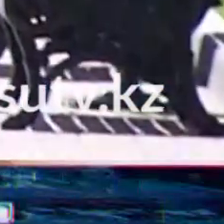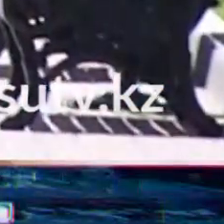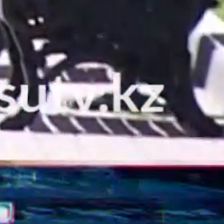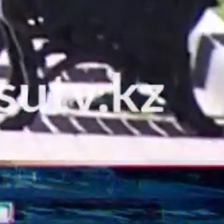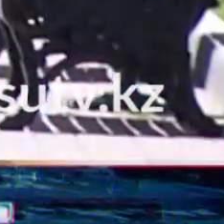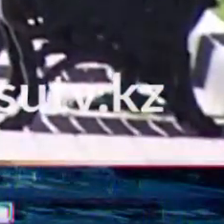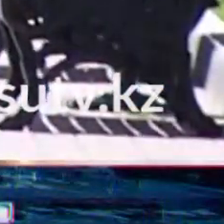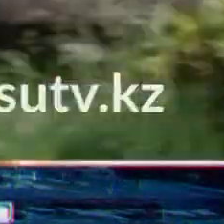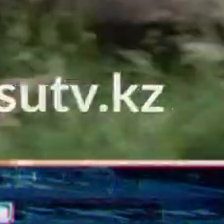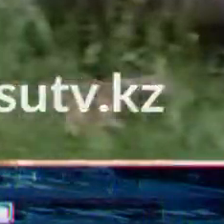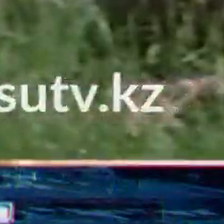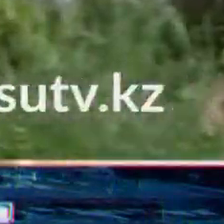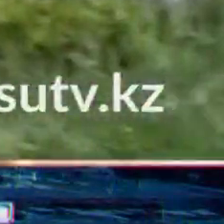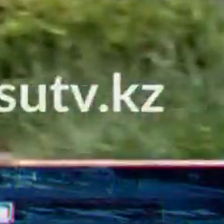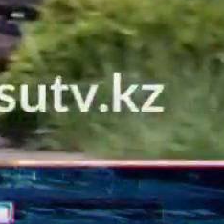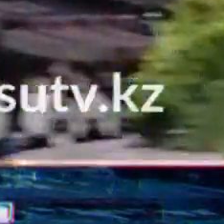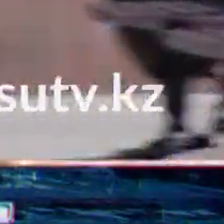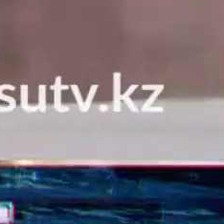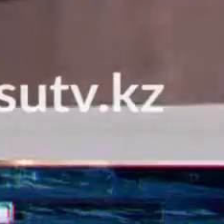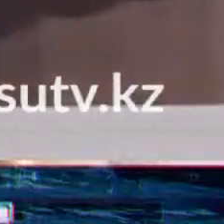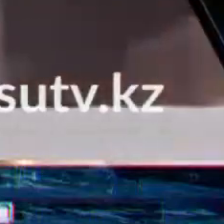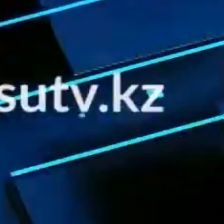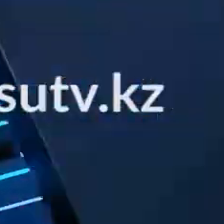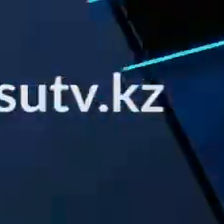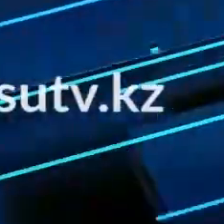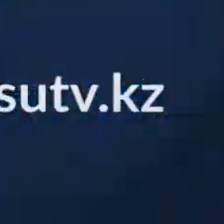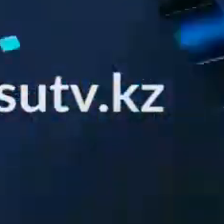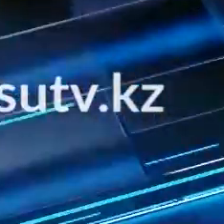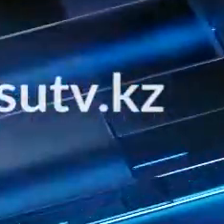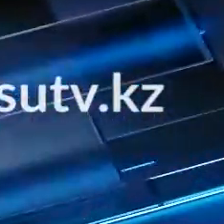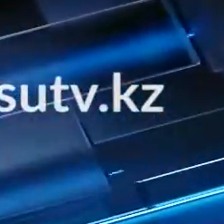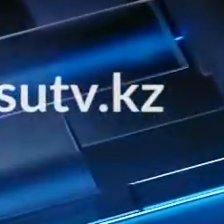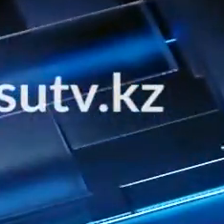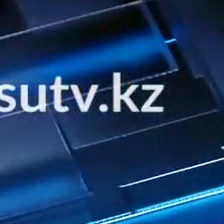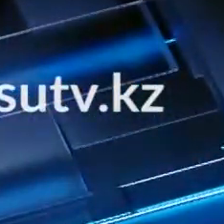Аптап ыстықта абай болыңыз. Елде 46 градусқа дейін ыстық болады.